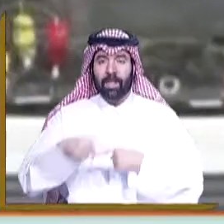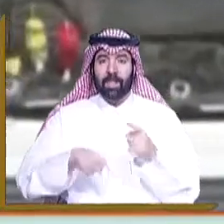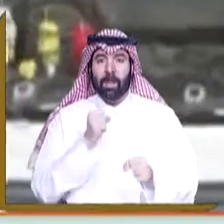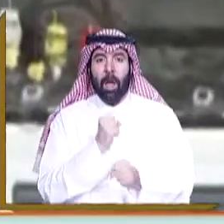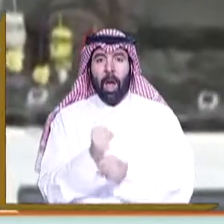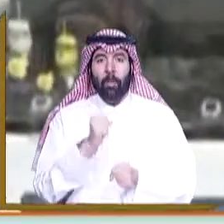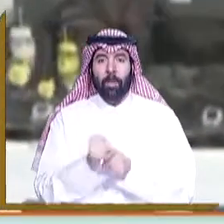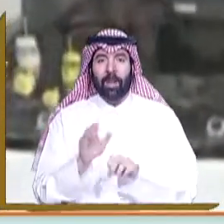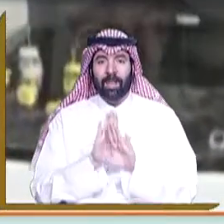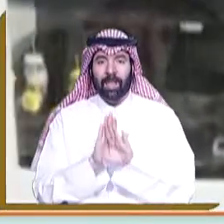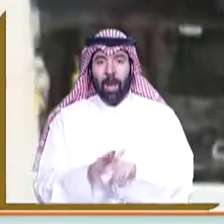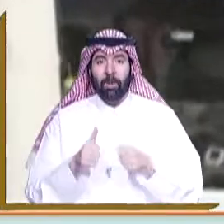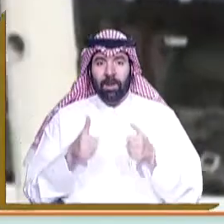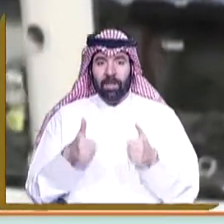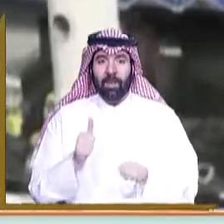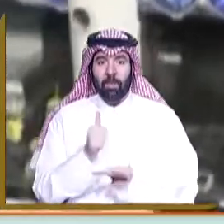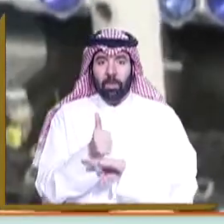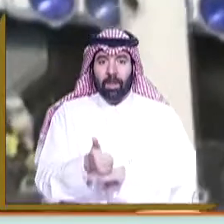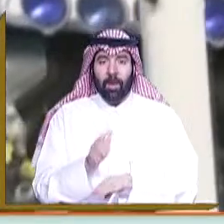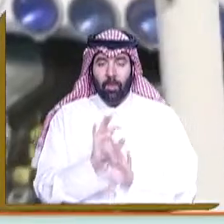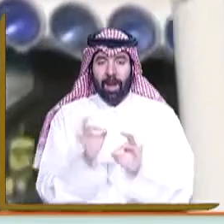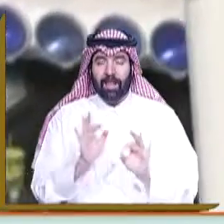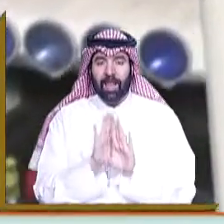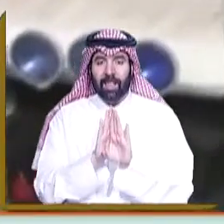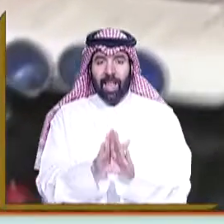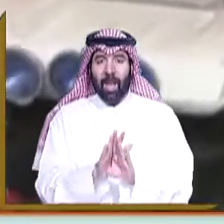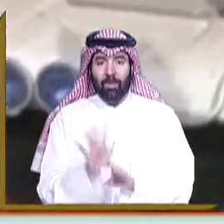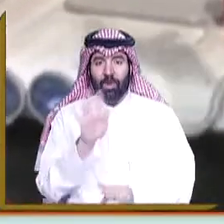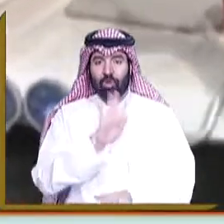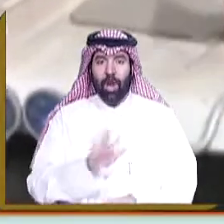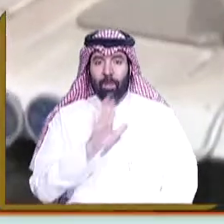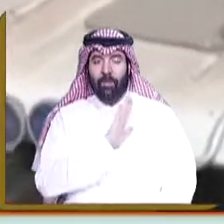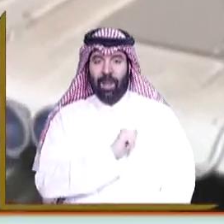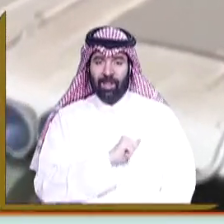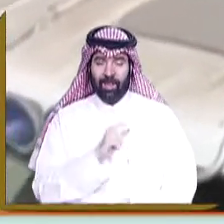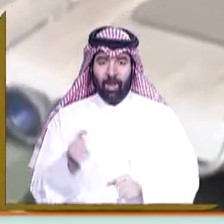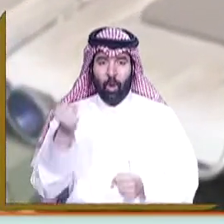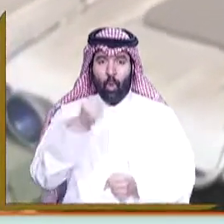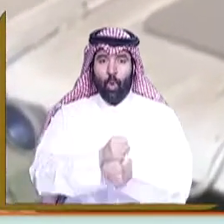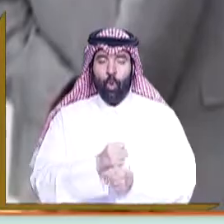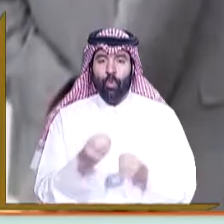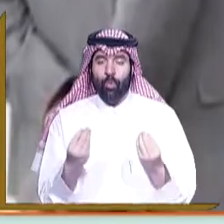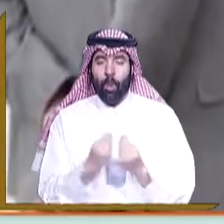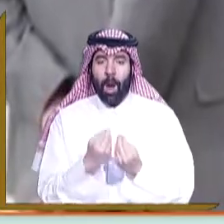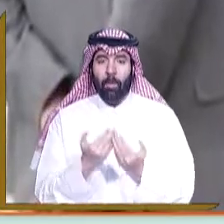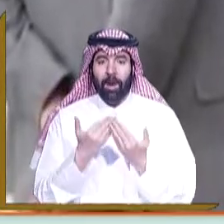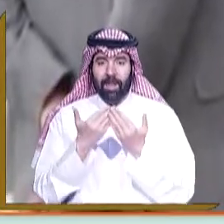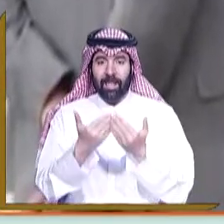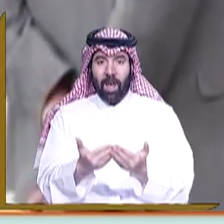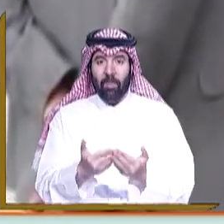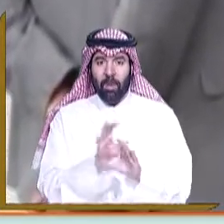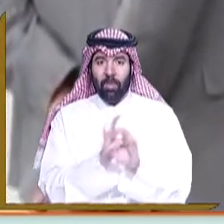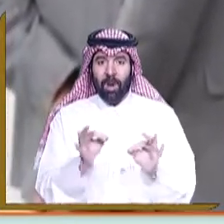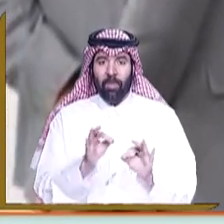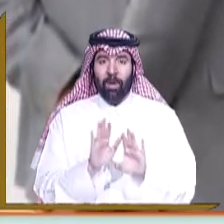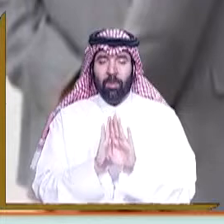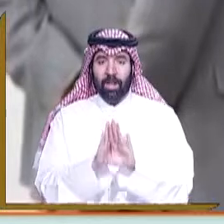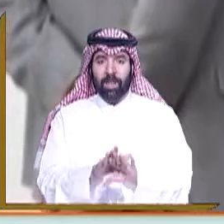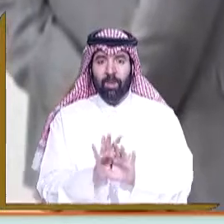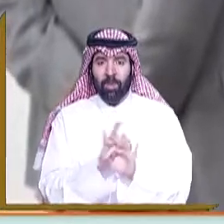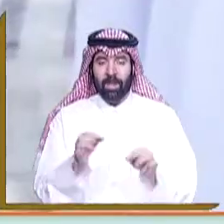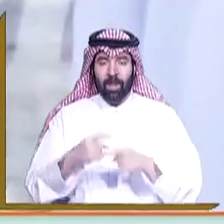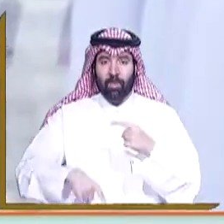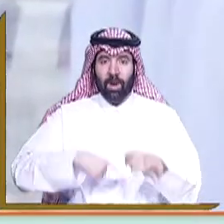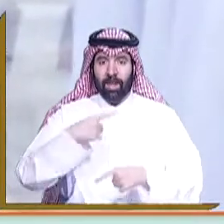إنساني ملموس تقوم به المملكة لإغاثة الشعب الفلسطيني والوقوف معهم بمد يد العون والعطاء، دعم